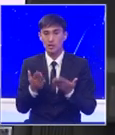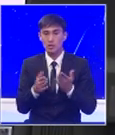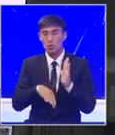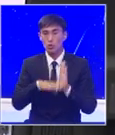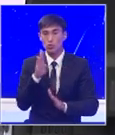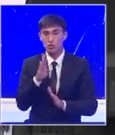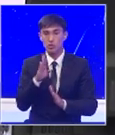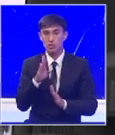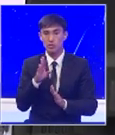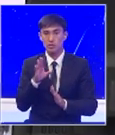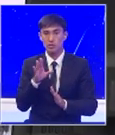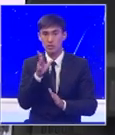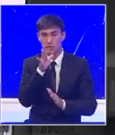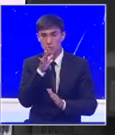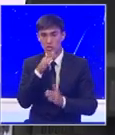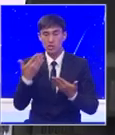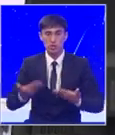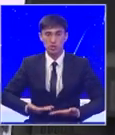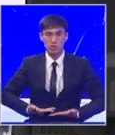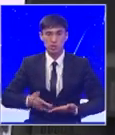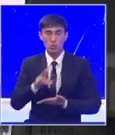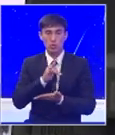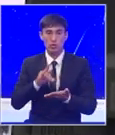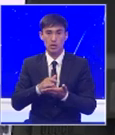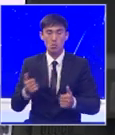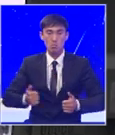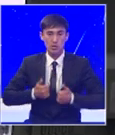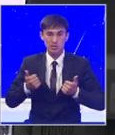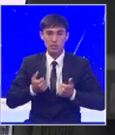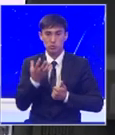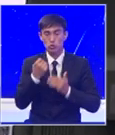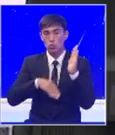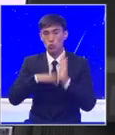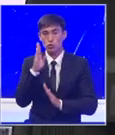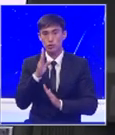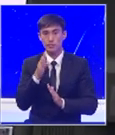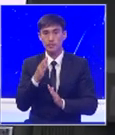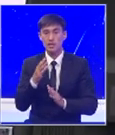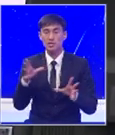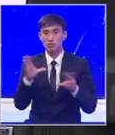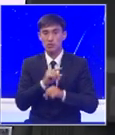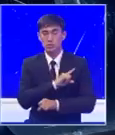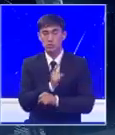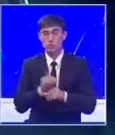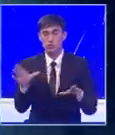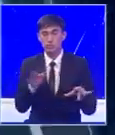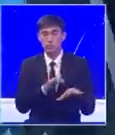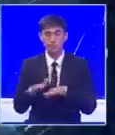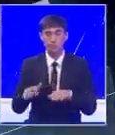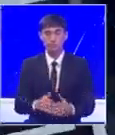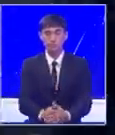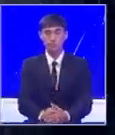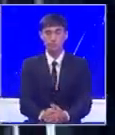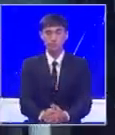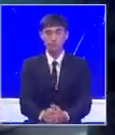лучшие эпизоды, да, скажем, жизнедеятельности города. Ну, постараемся еще лучше сделать, но совместными усилиями. Жандос